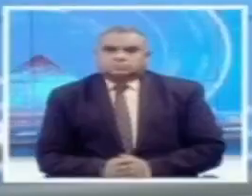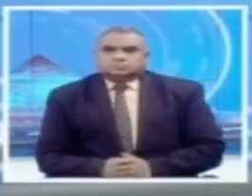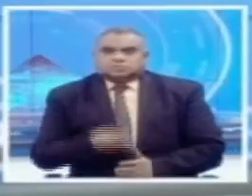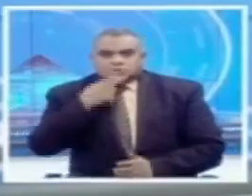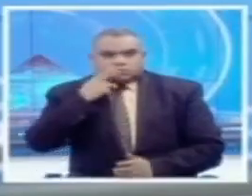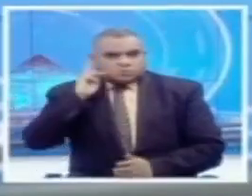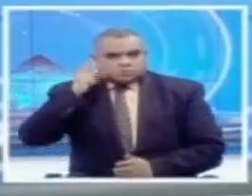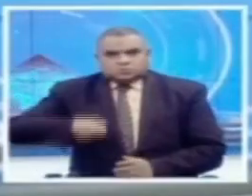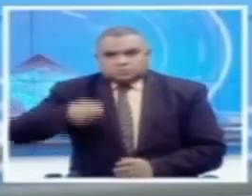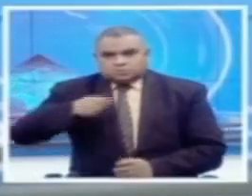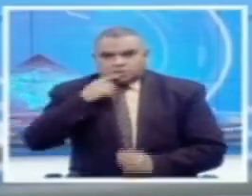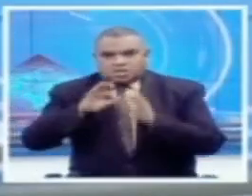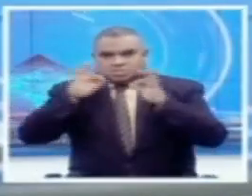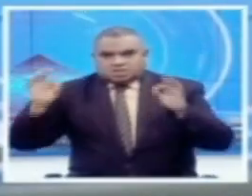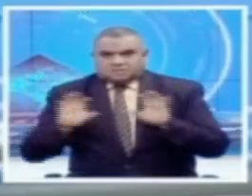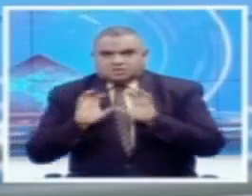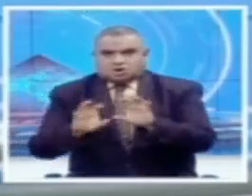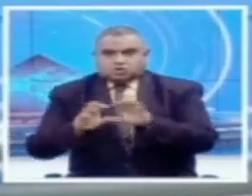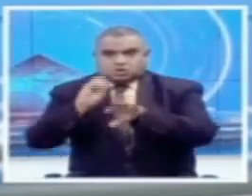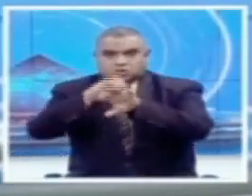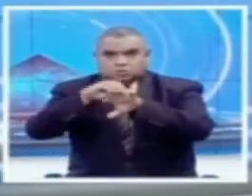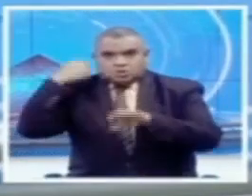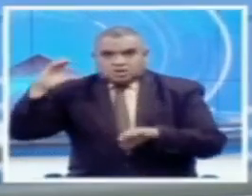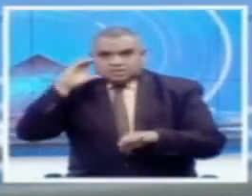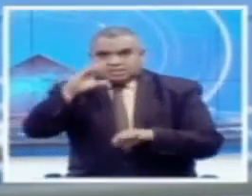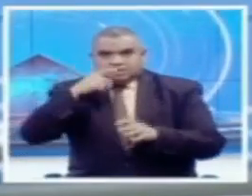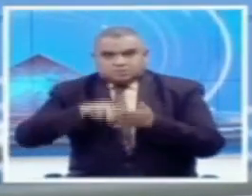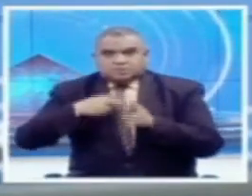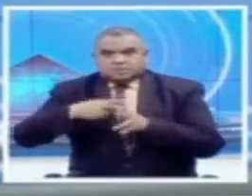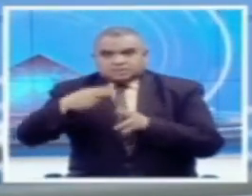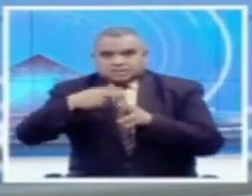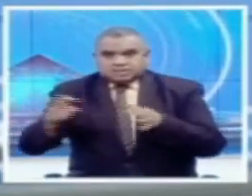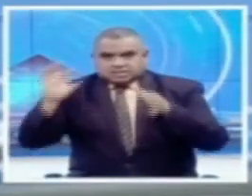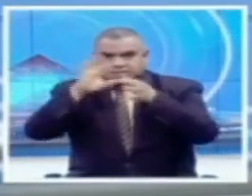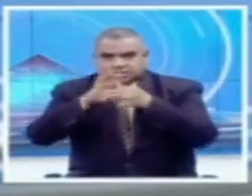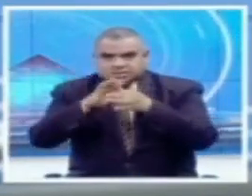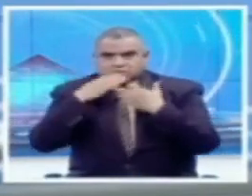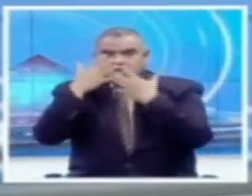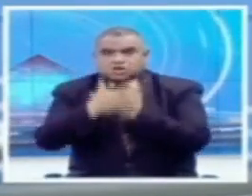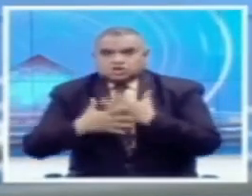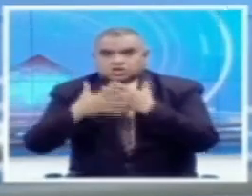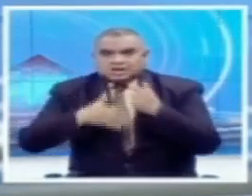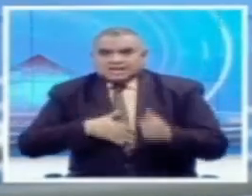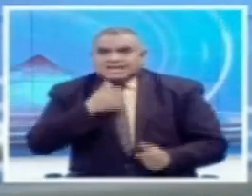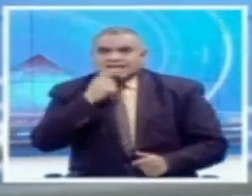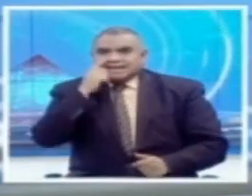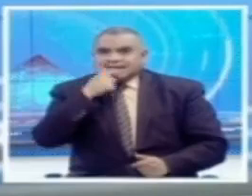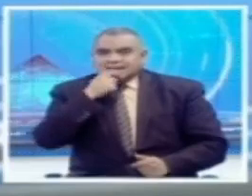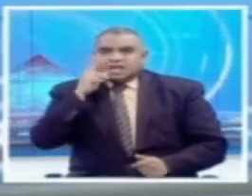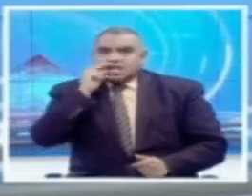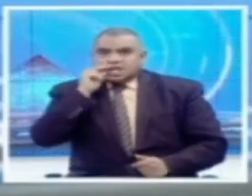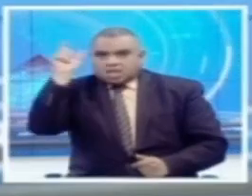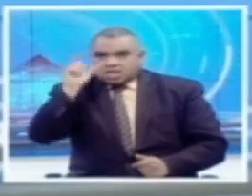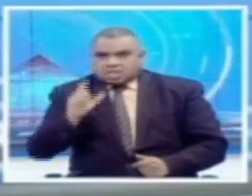أهلا بكم إلى التفاصيل. وجه الرئيس عبد الفتاح السيسي بمواصلة التعاون المكثف مع شركة إنيا الإيطالية وتذليل